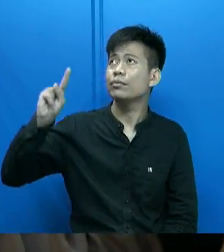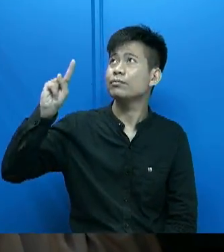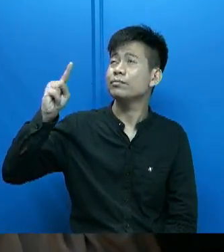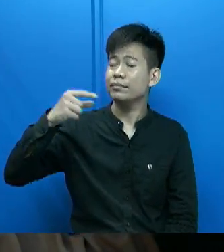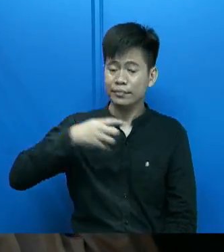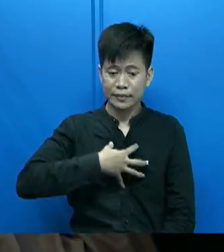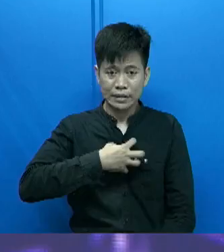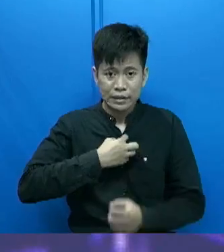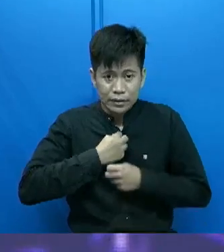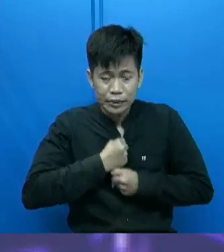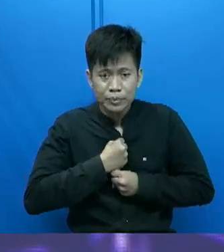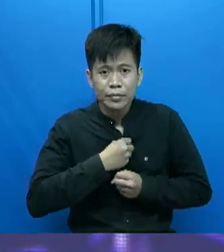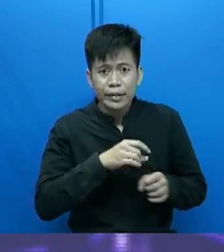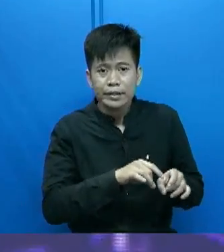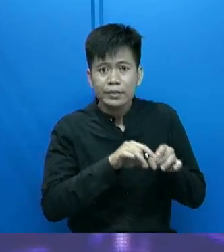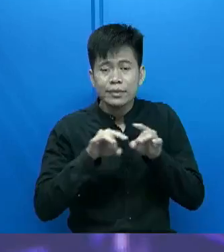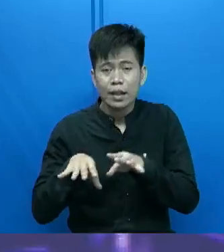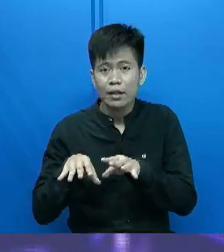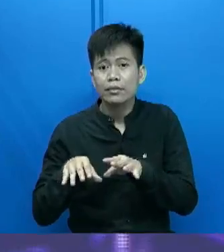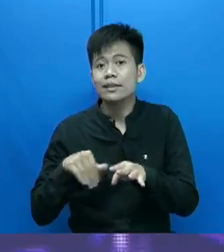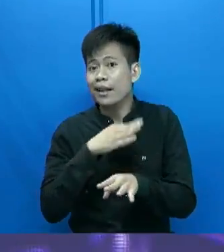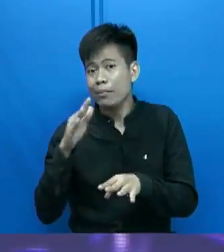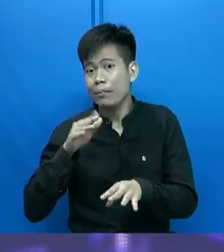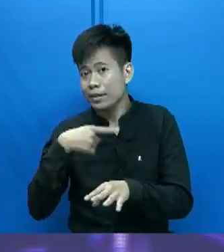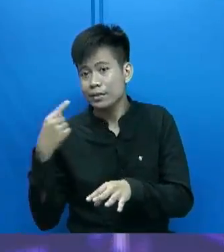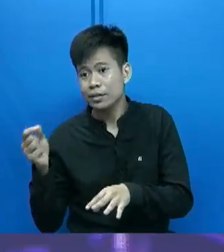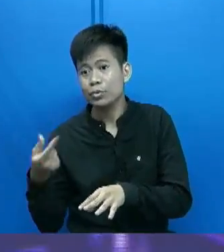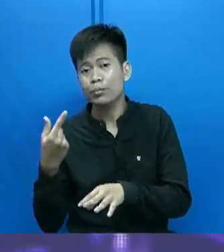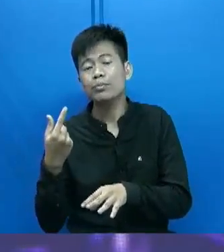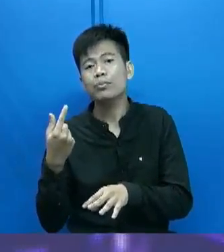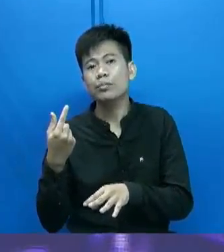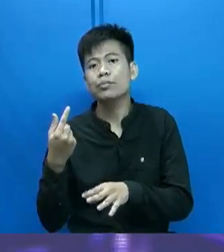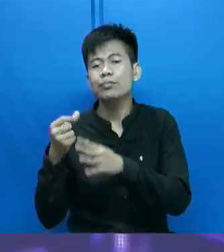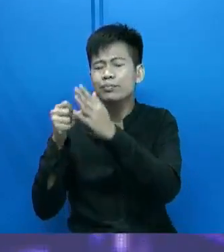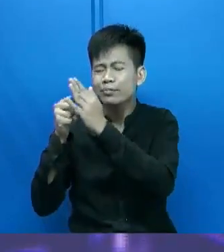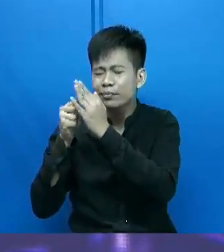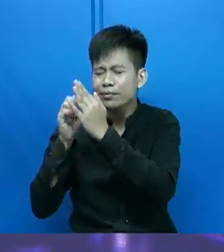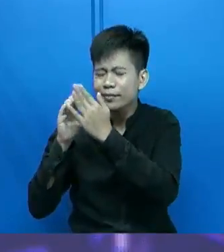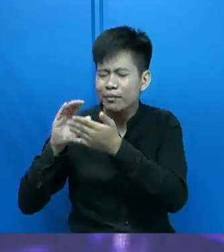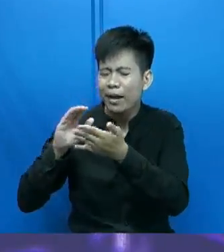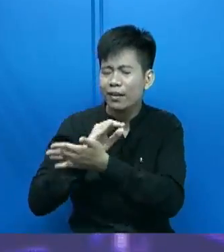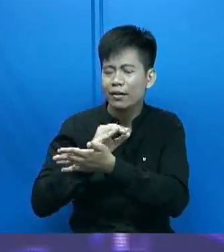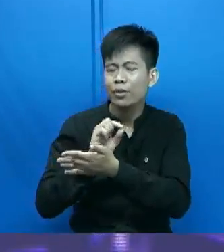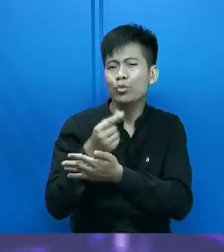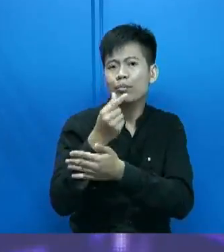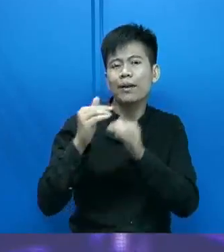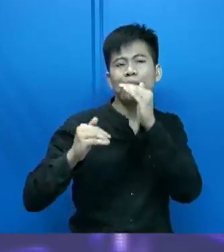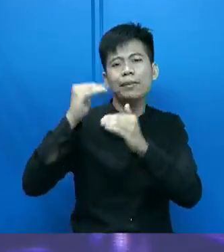bertekad hijrah ini esok lusa kami masih hidup, maka berikan kesempatan kami untuk mendapatkan jalan hidup yang lebih baik daripada hari